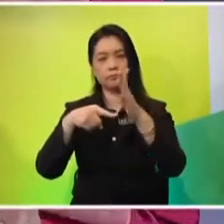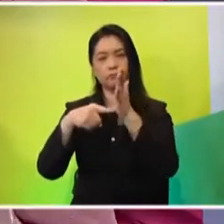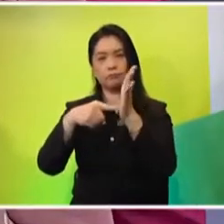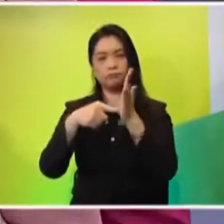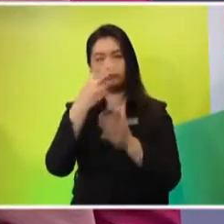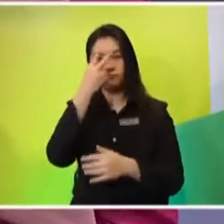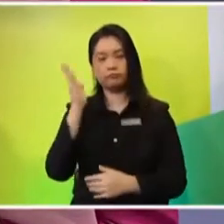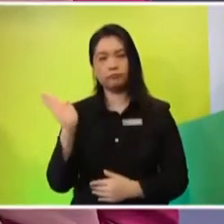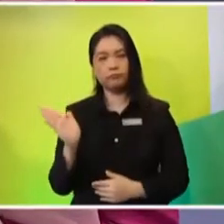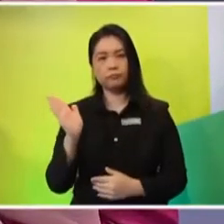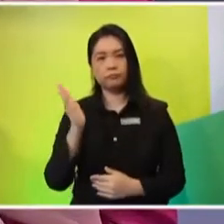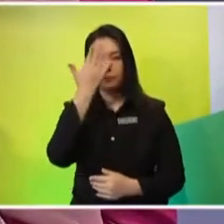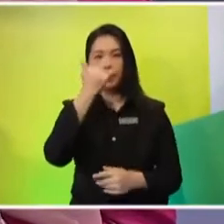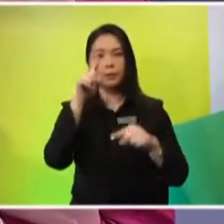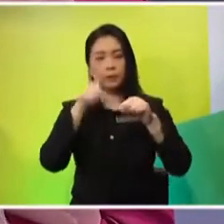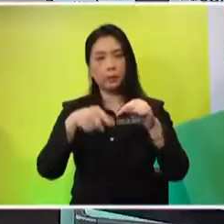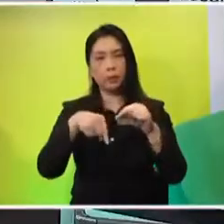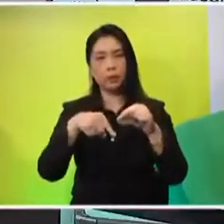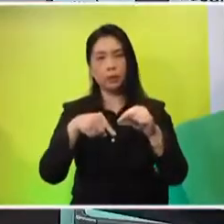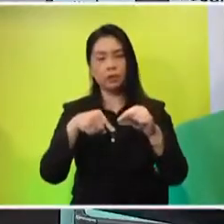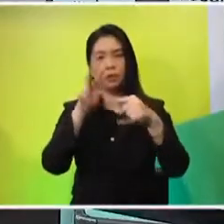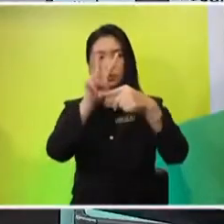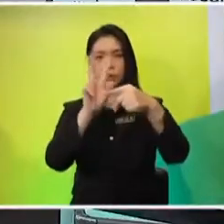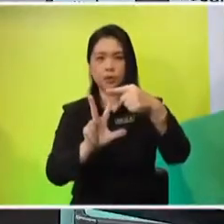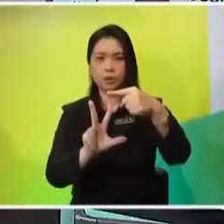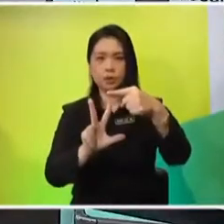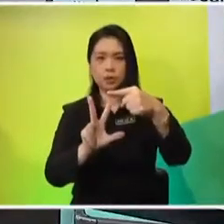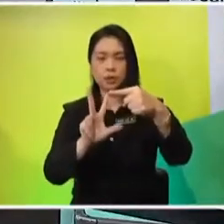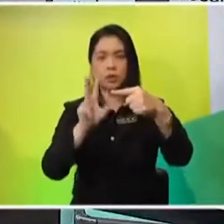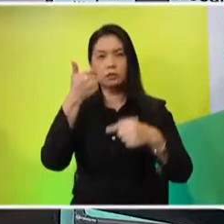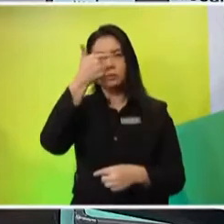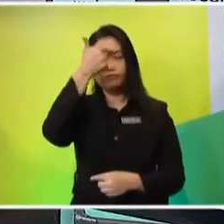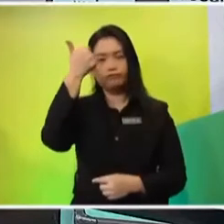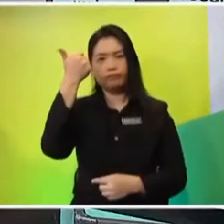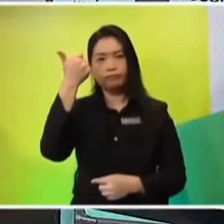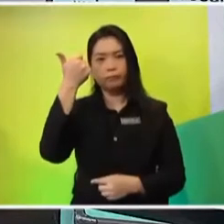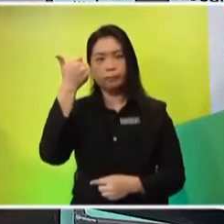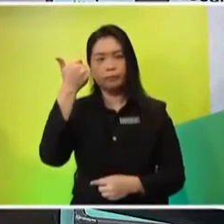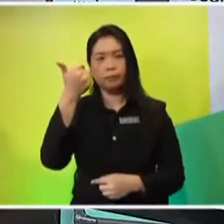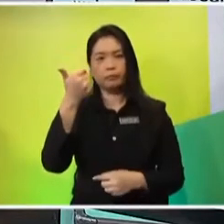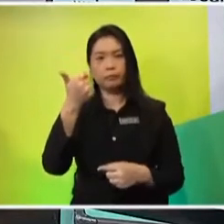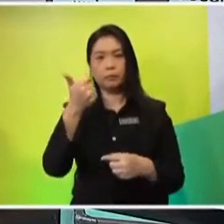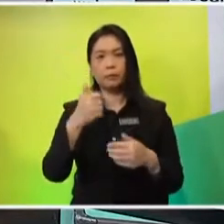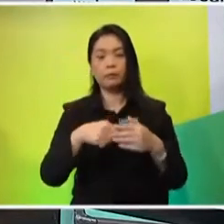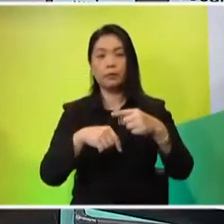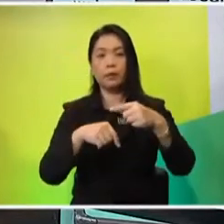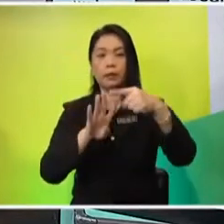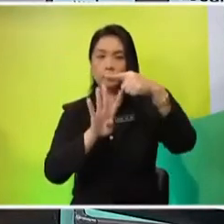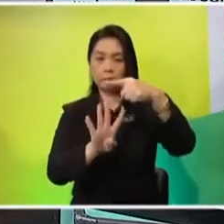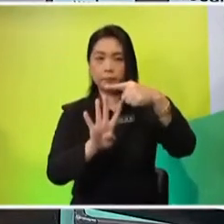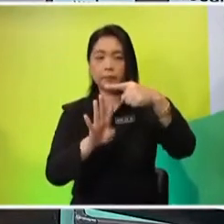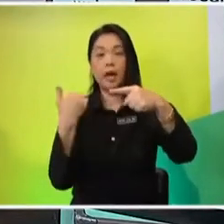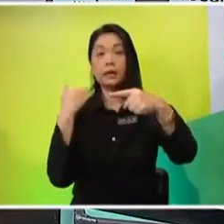Kenapa tak boleh 2/3, Mira? 2/3 tak boleh sebab bawah dia ada